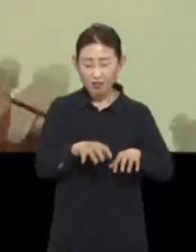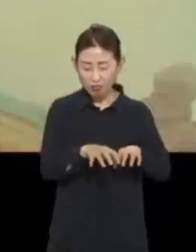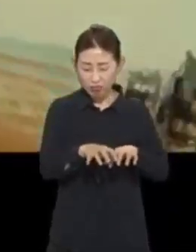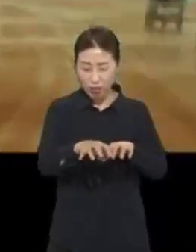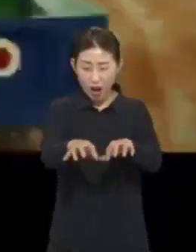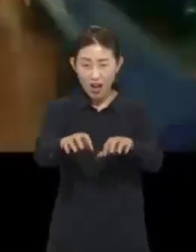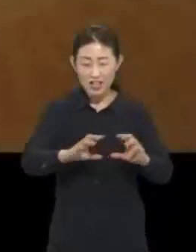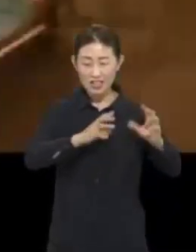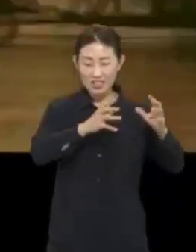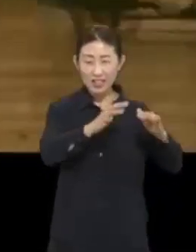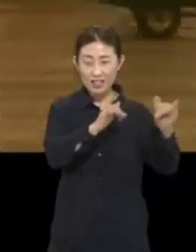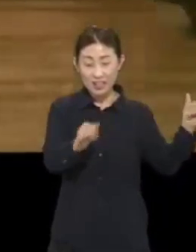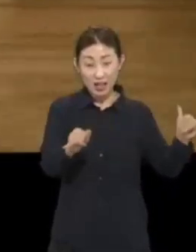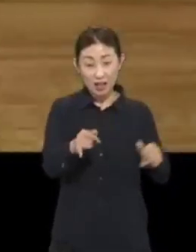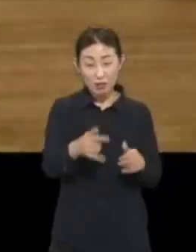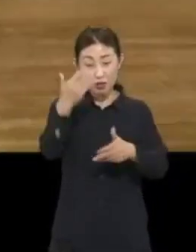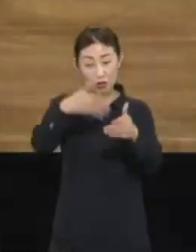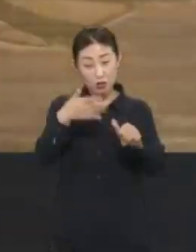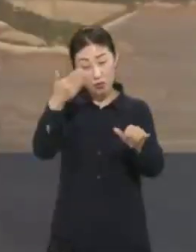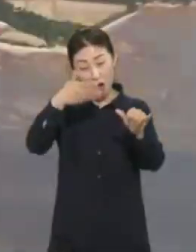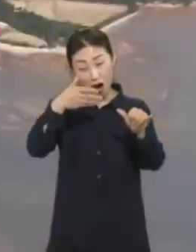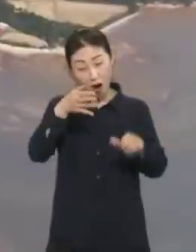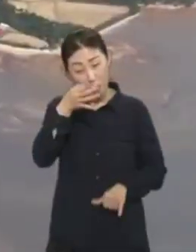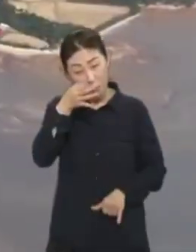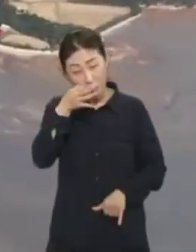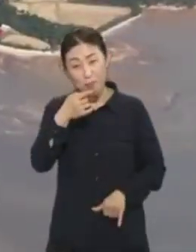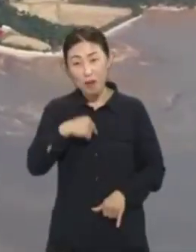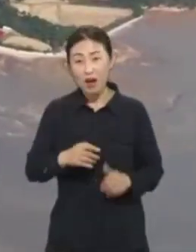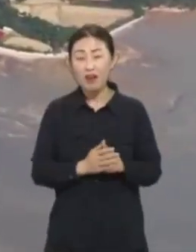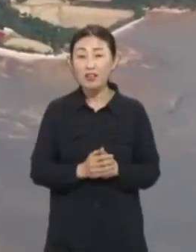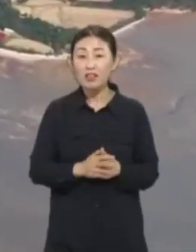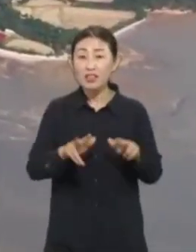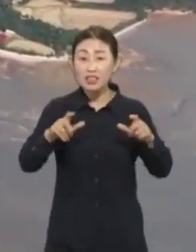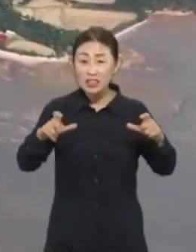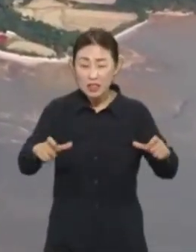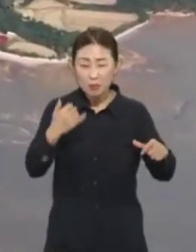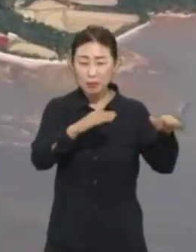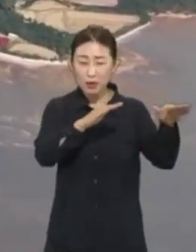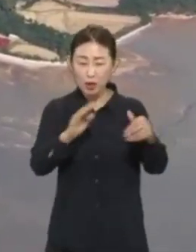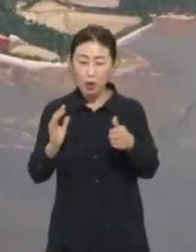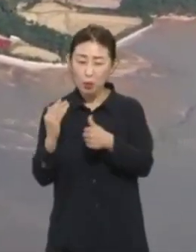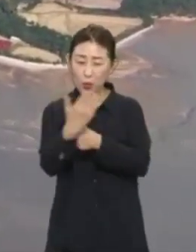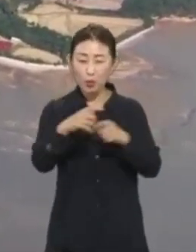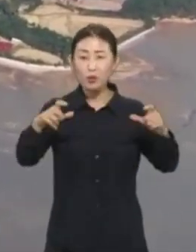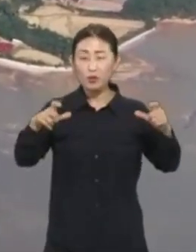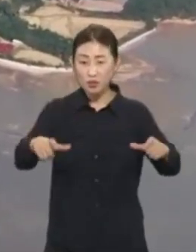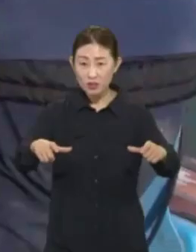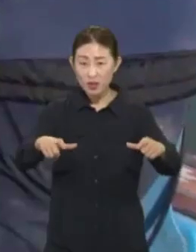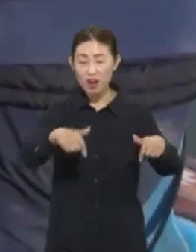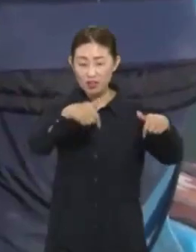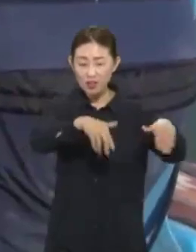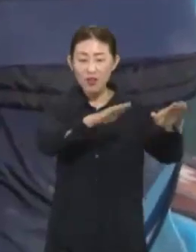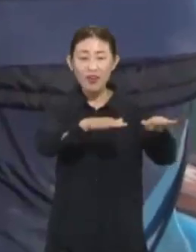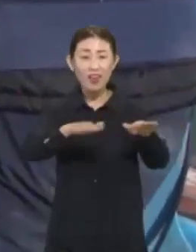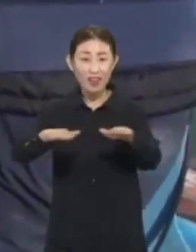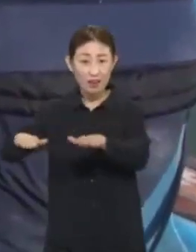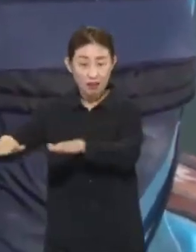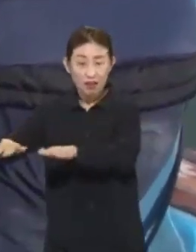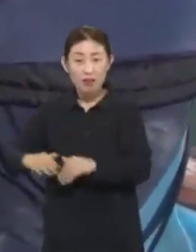순식간에 3,500만 뷰를 찍었습니다. 국내 최초로 지정된 해양생물보호구역 서해 가로림만의